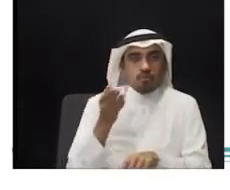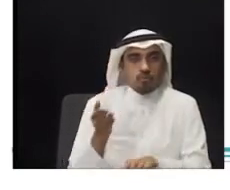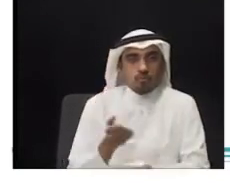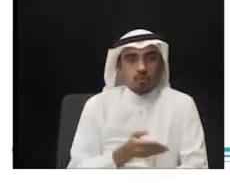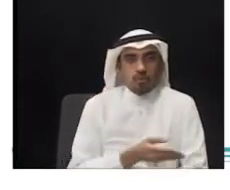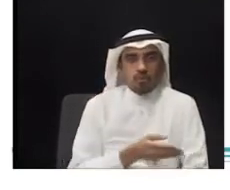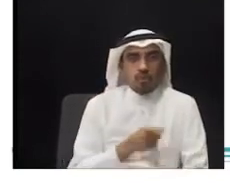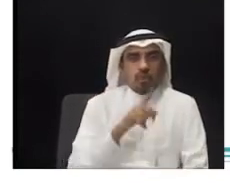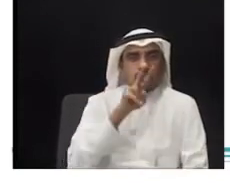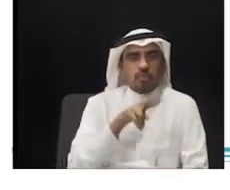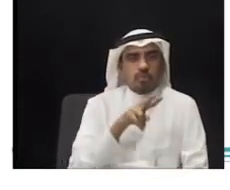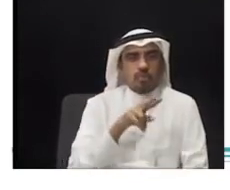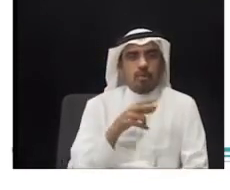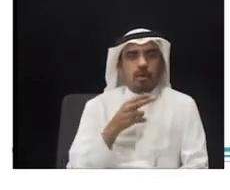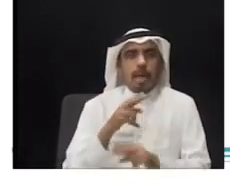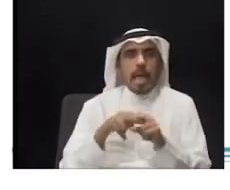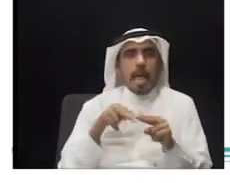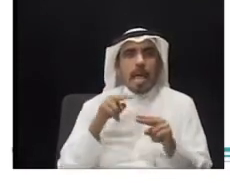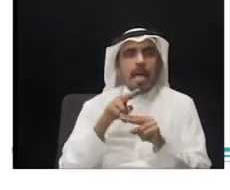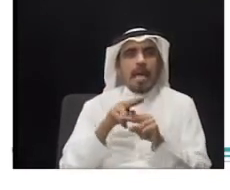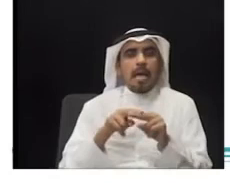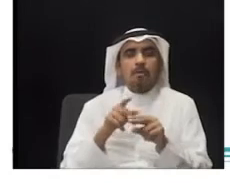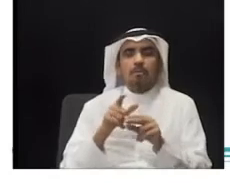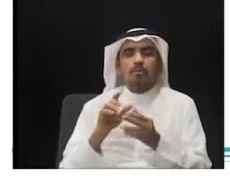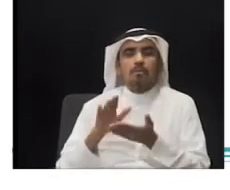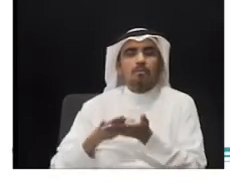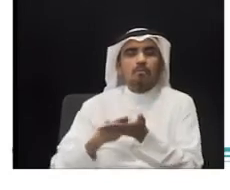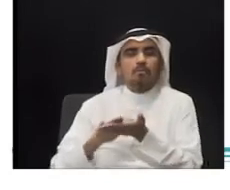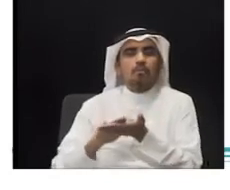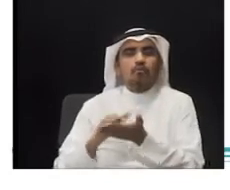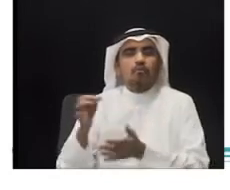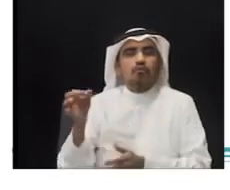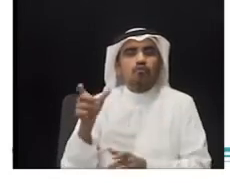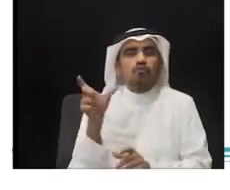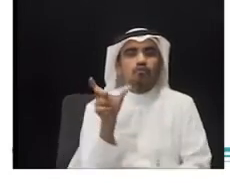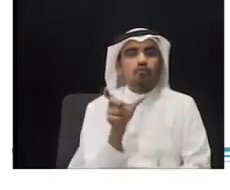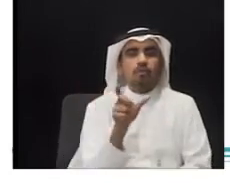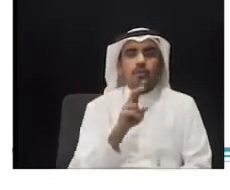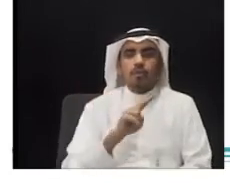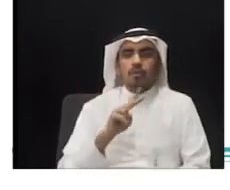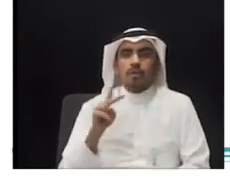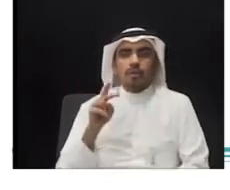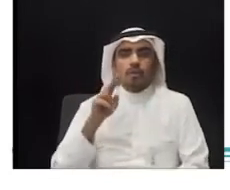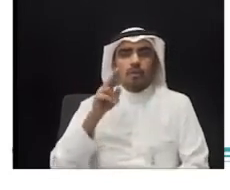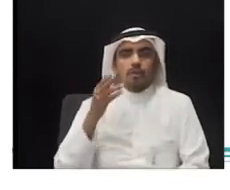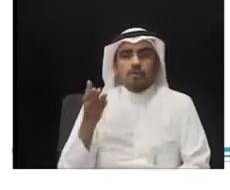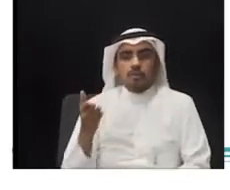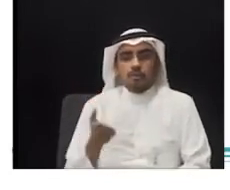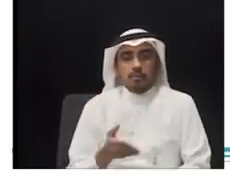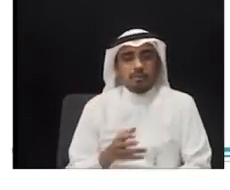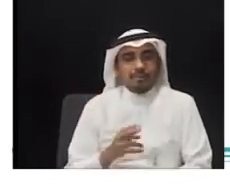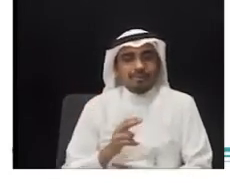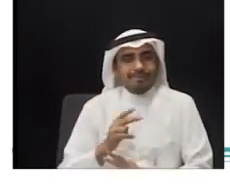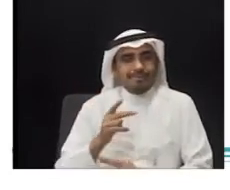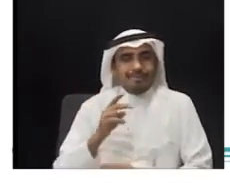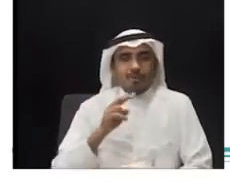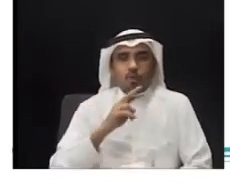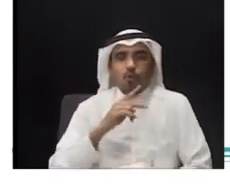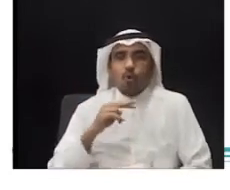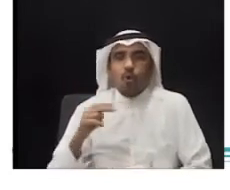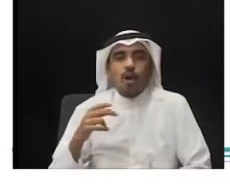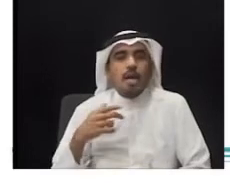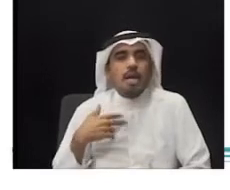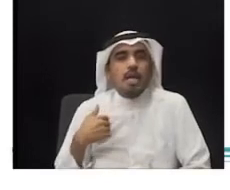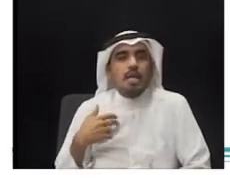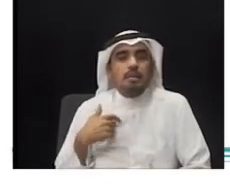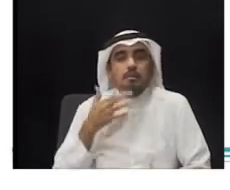ومنصوبة ومجرورة بحسب حالتها الإعرابية بحسب موقعها في الجملة، وتختلف علامة جرها